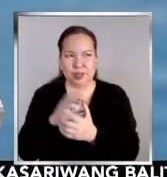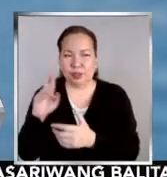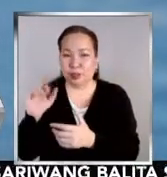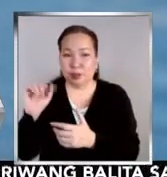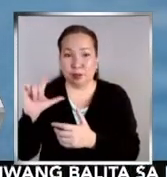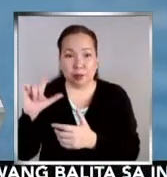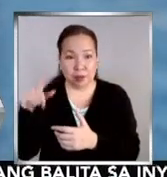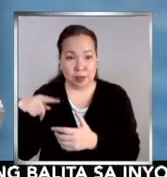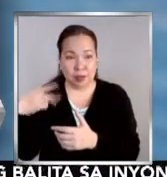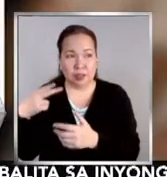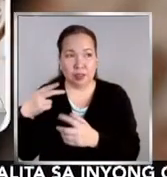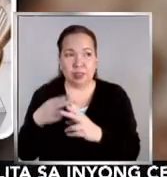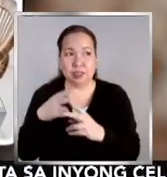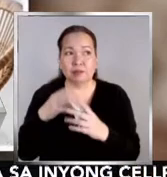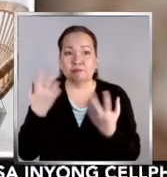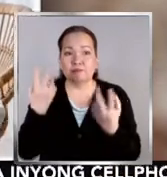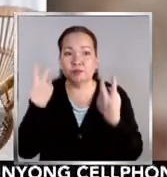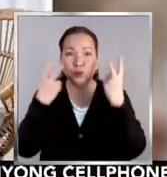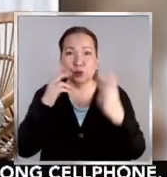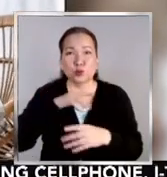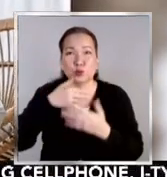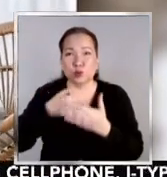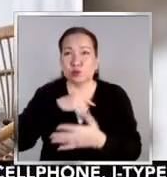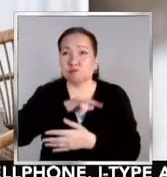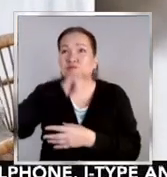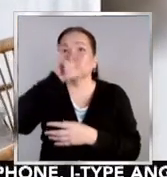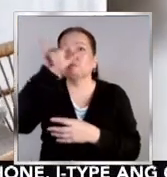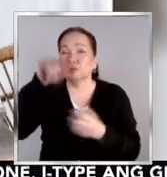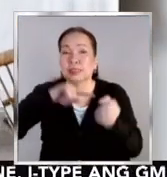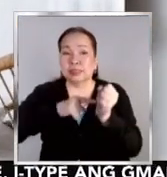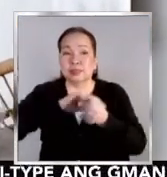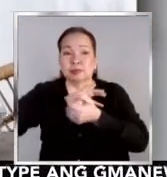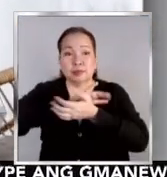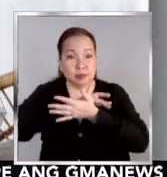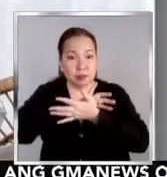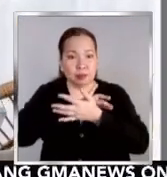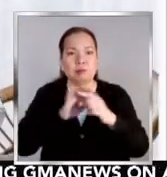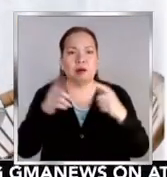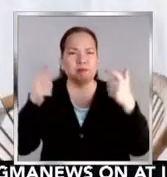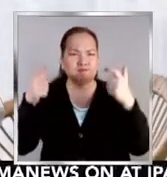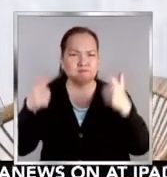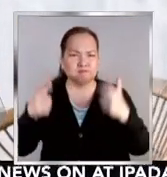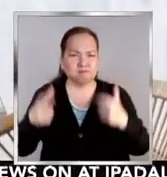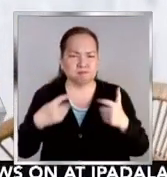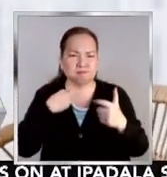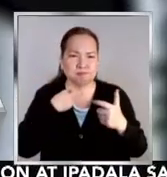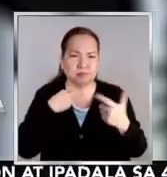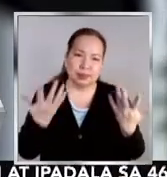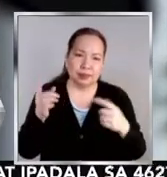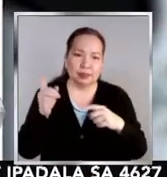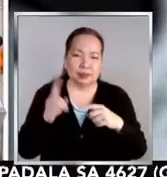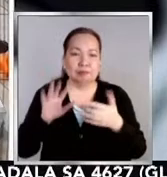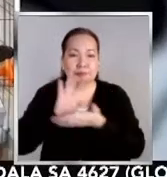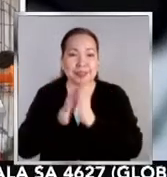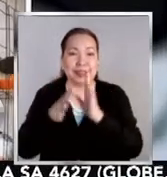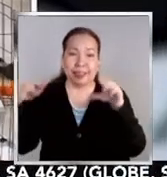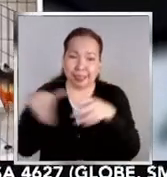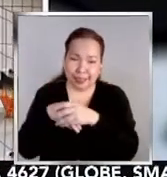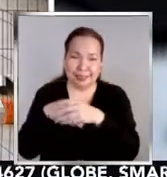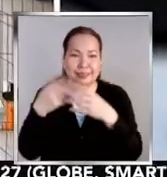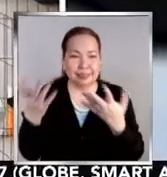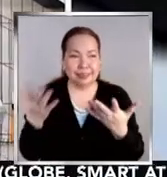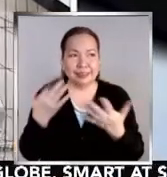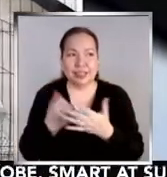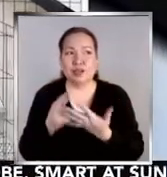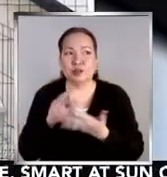nagsisimula pa lang ang pandemic. Naabutan na raw siya ng lockdown doon at nauwi na sila sa kasalan. Nasasanay na raw siya